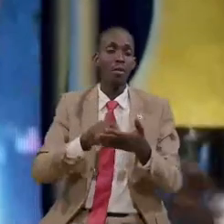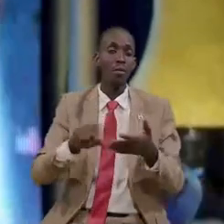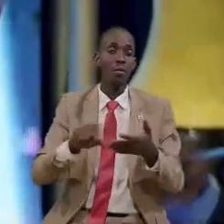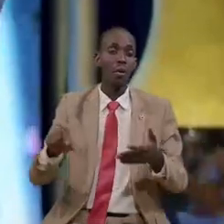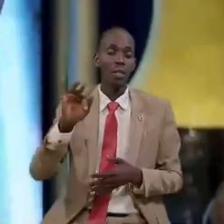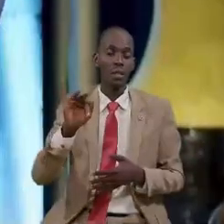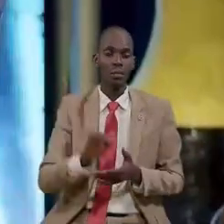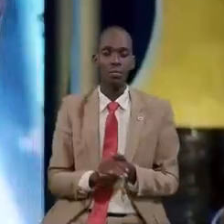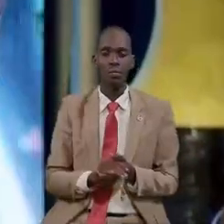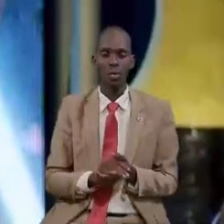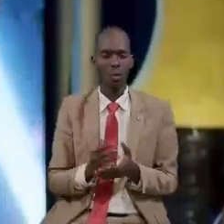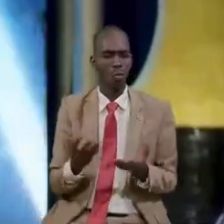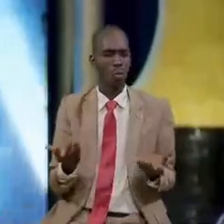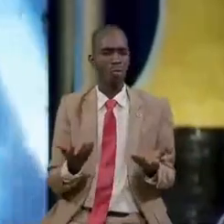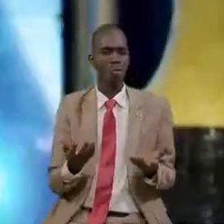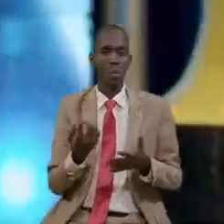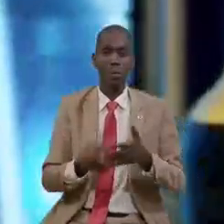19.